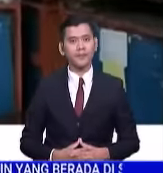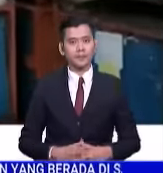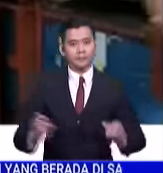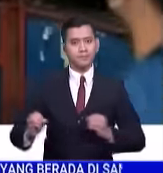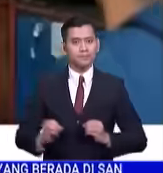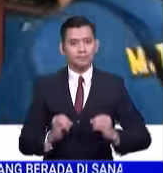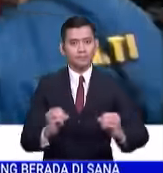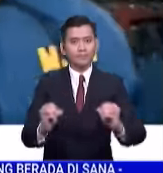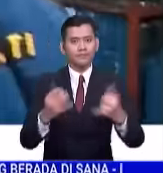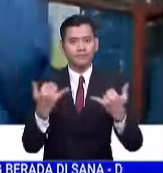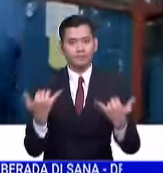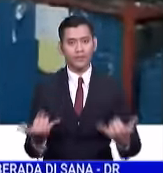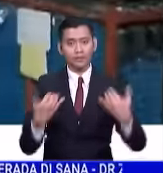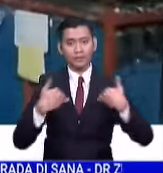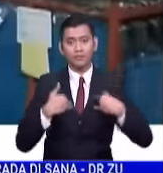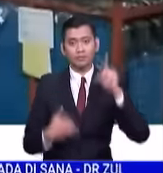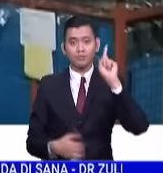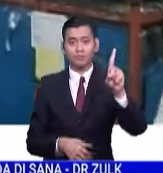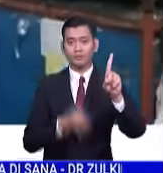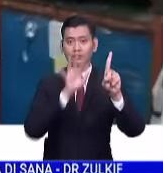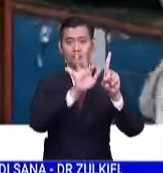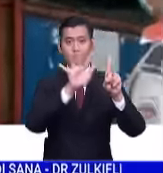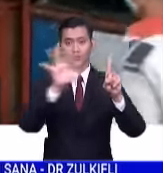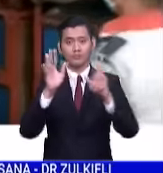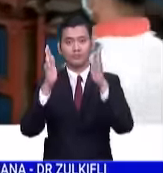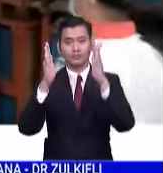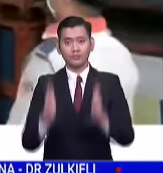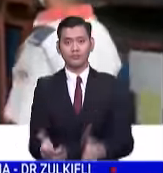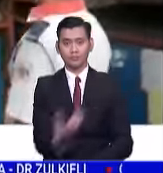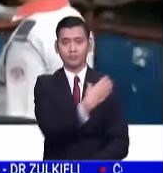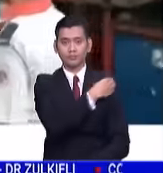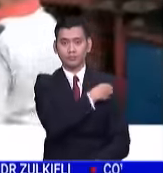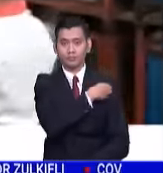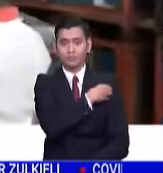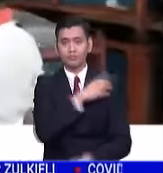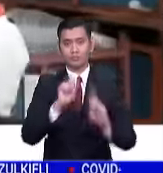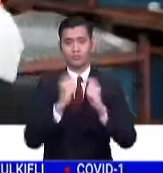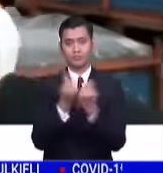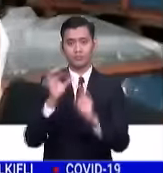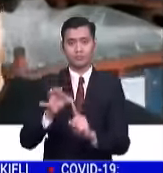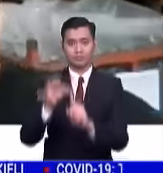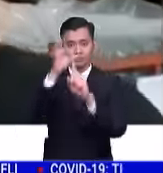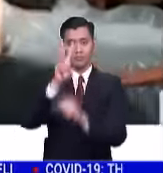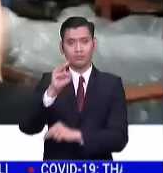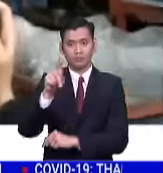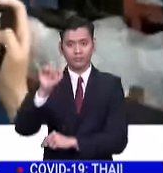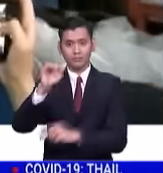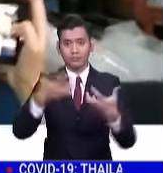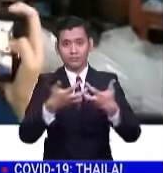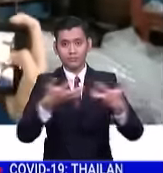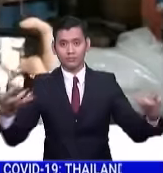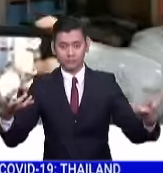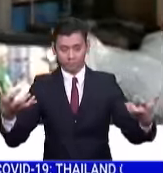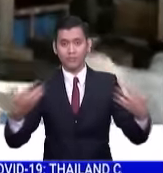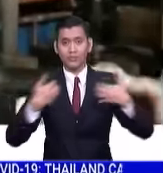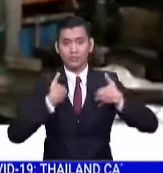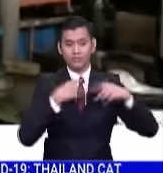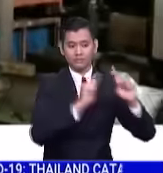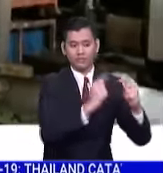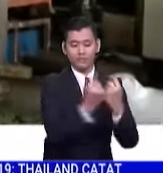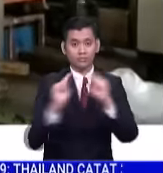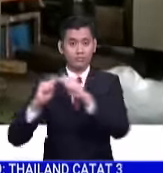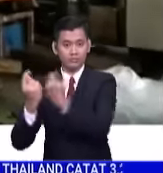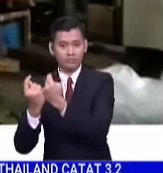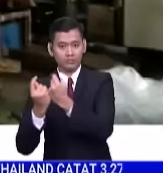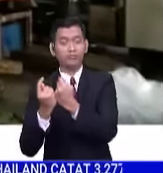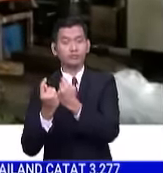Operasi kali ini melibatkan seramai 55 anggota pegawai pasukan khas MITI yang dipecahkan kepada dua pasukan. Tumpuan